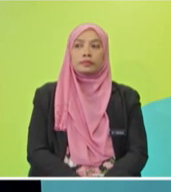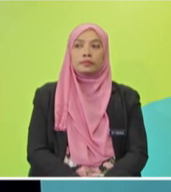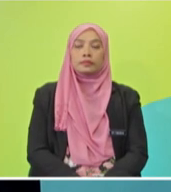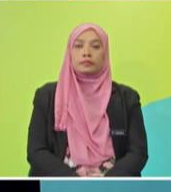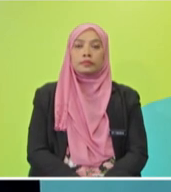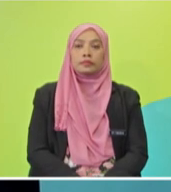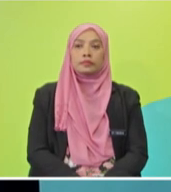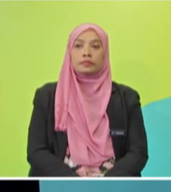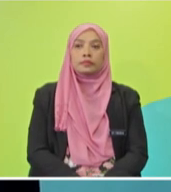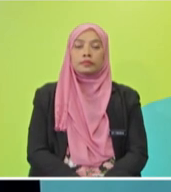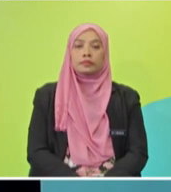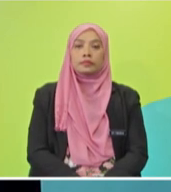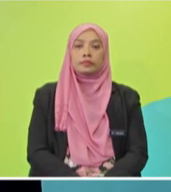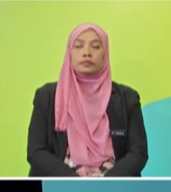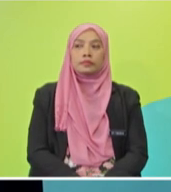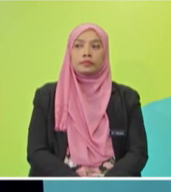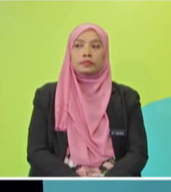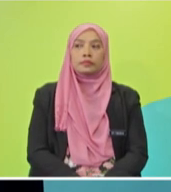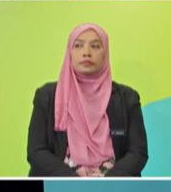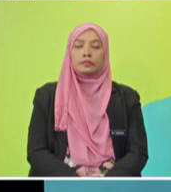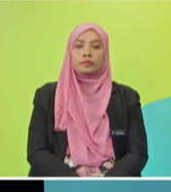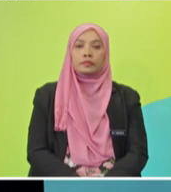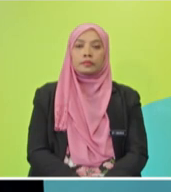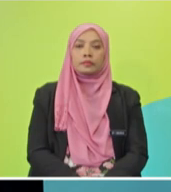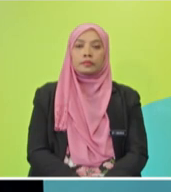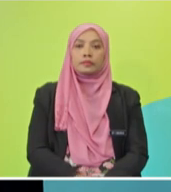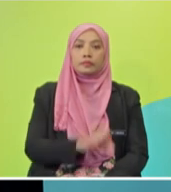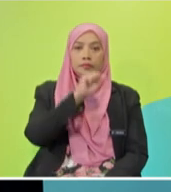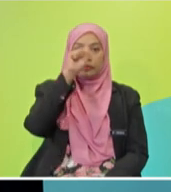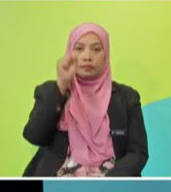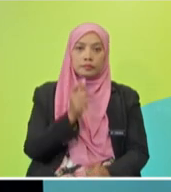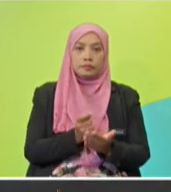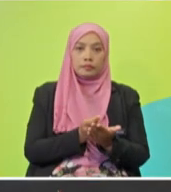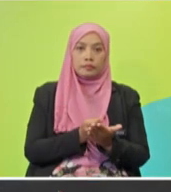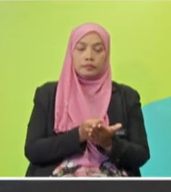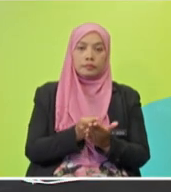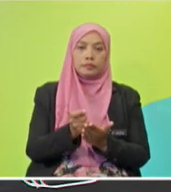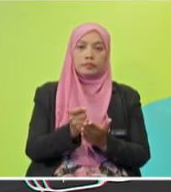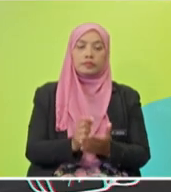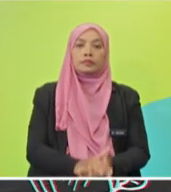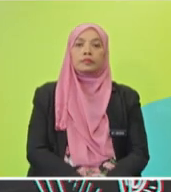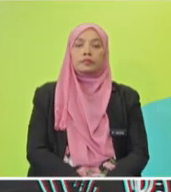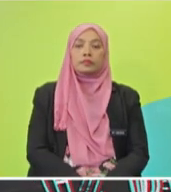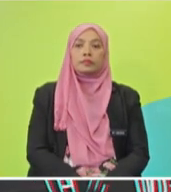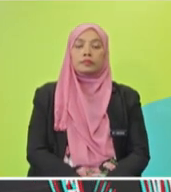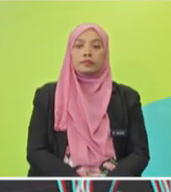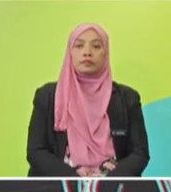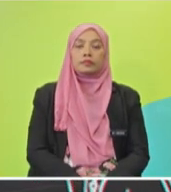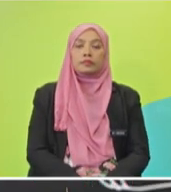memang ramai pelajar tak sukalah. Sebab pecahan. Okey. Alright, jadi kat sini cikgu dapati bahawa